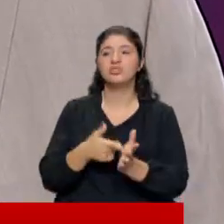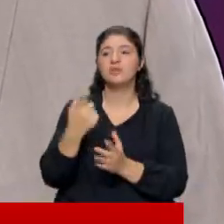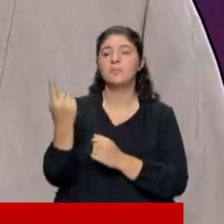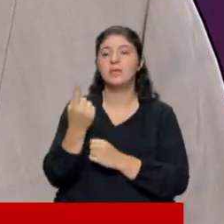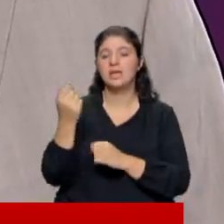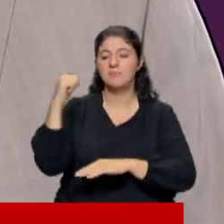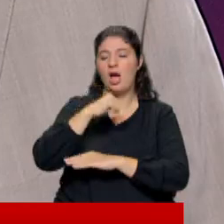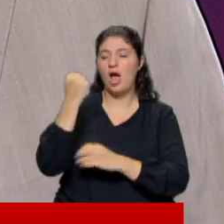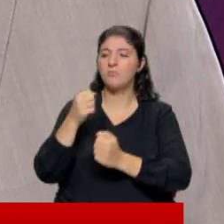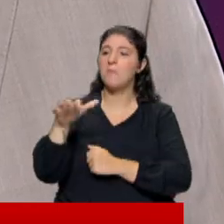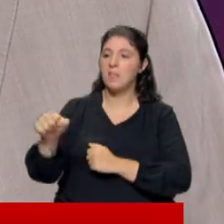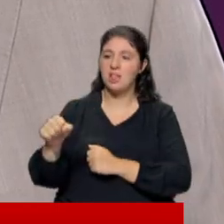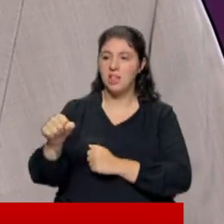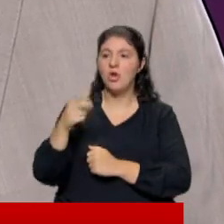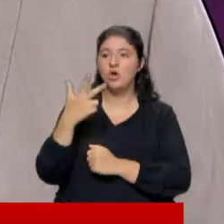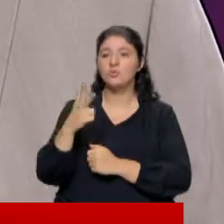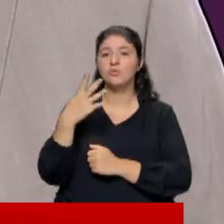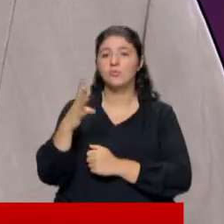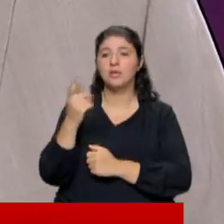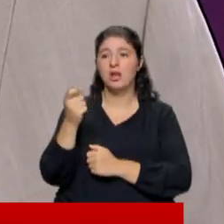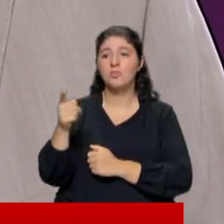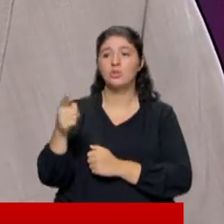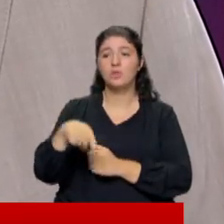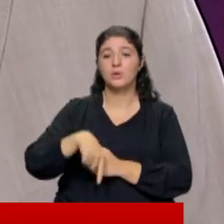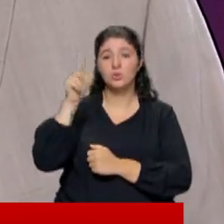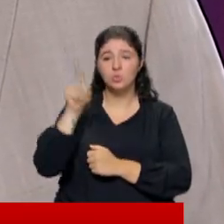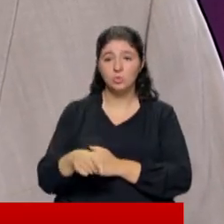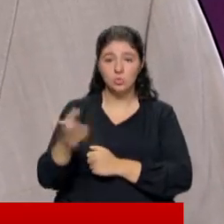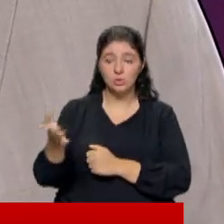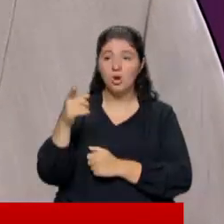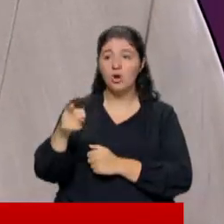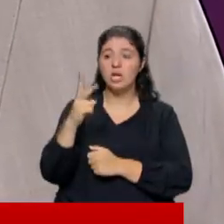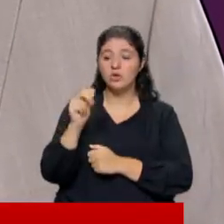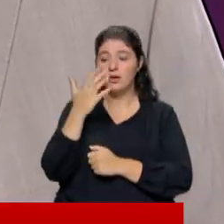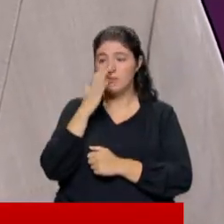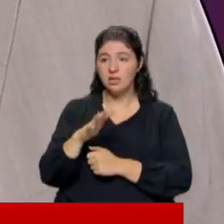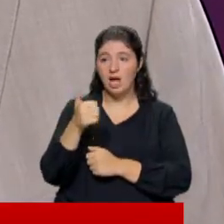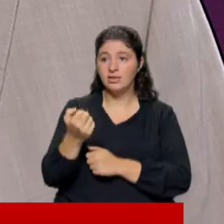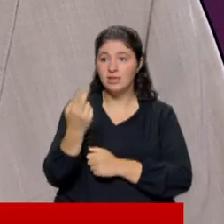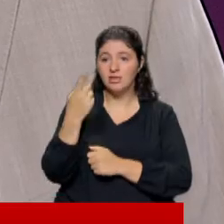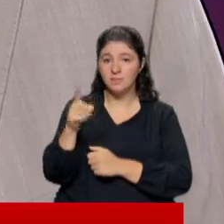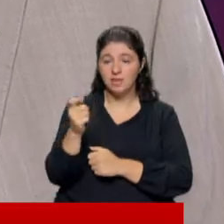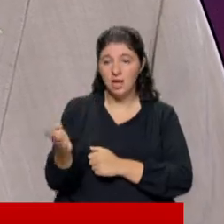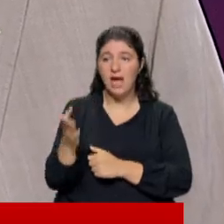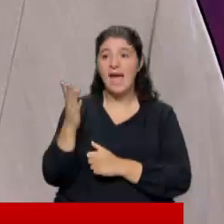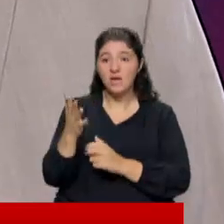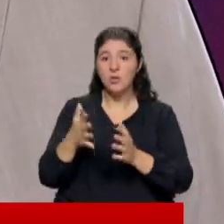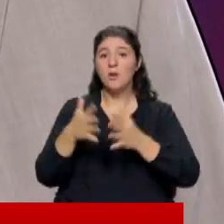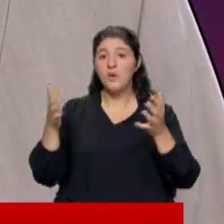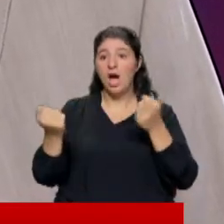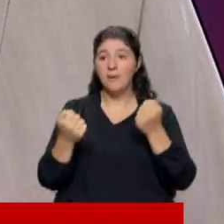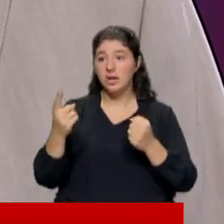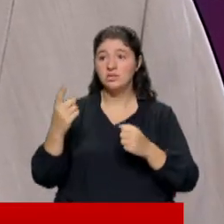bir nakliye aracı tutmuş. 3000-4000 lira bunların günlüğü. Orada 2 gün beklese 6-7 bin lira. Eğer büyük